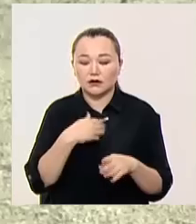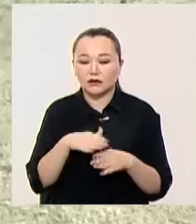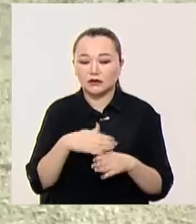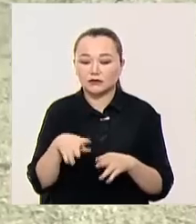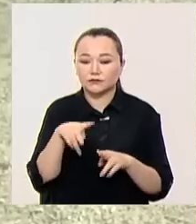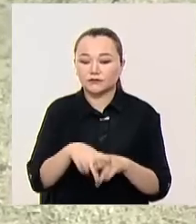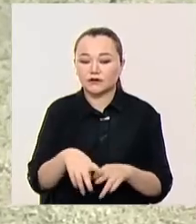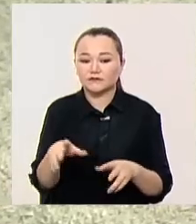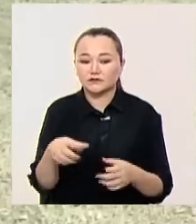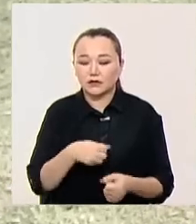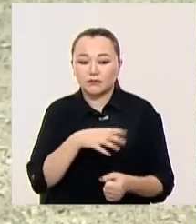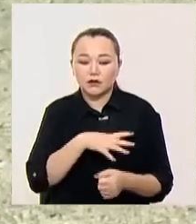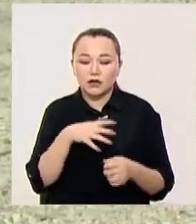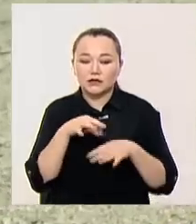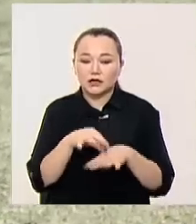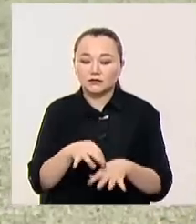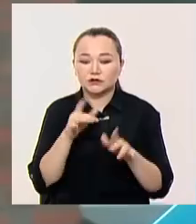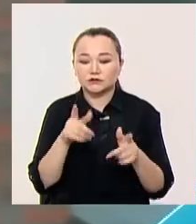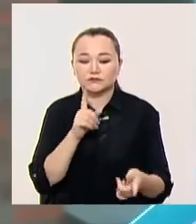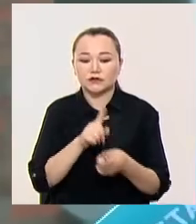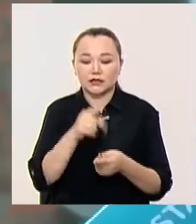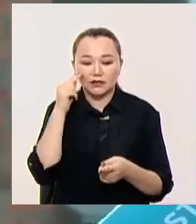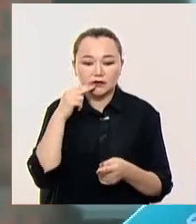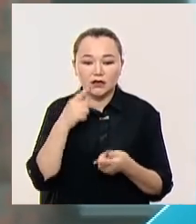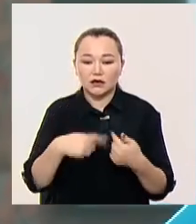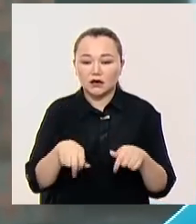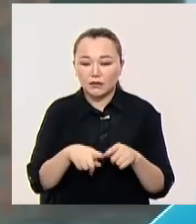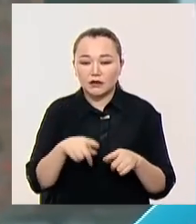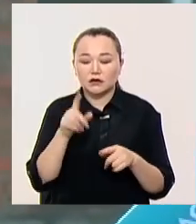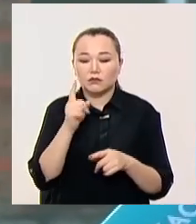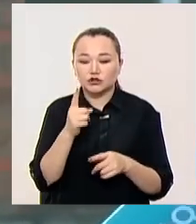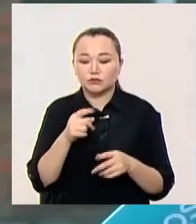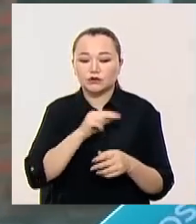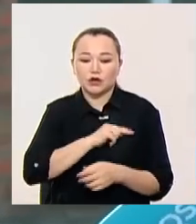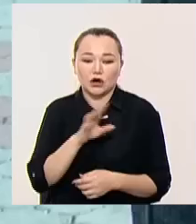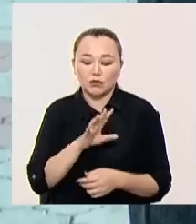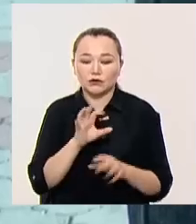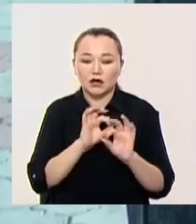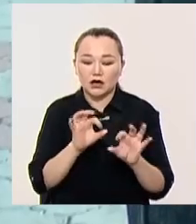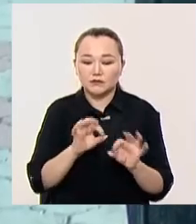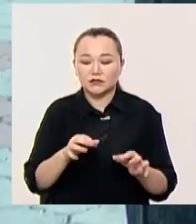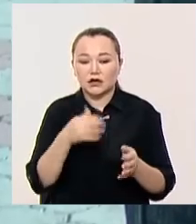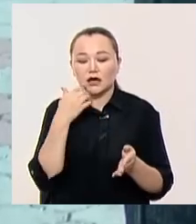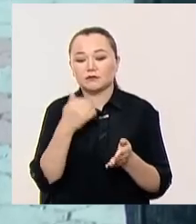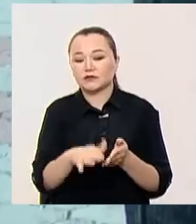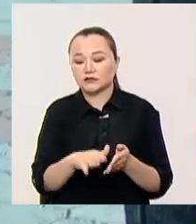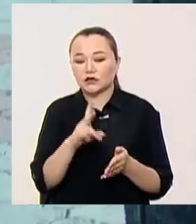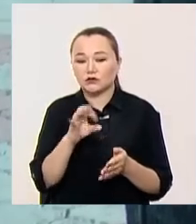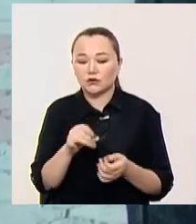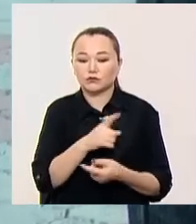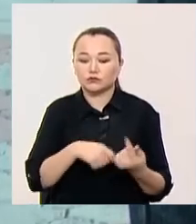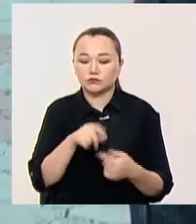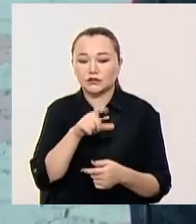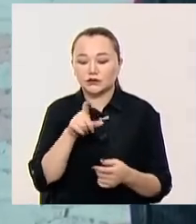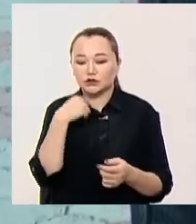алғызды. Тасымалдаушылармен кездесуге келген қытайлық компания өкілдері қоғамдық көліктің не себепті істен шыға беретінін түсіндіруден бас тартты. Бірақ кәсіпкерлермен жеке